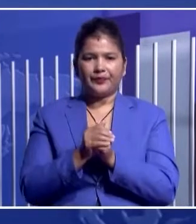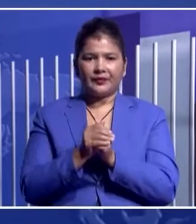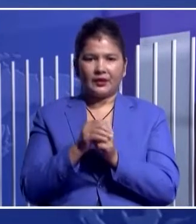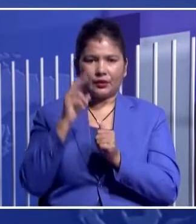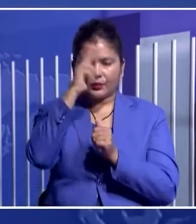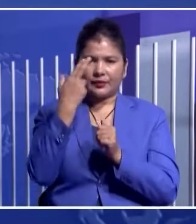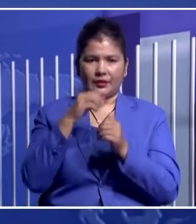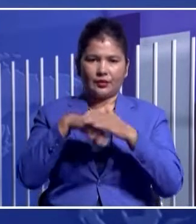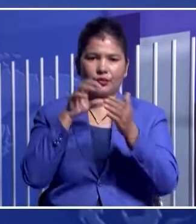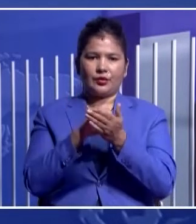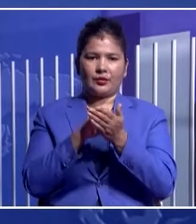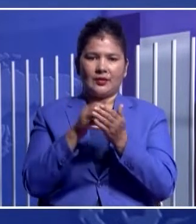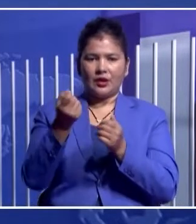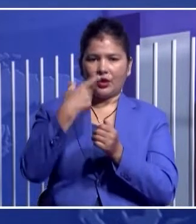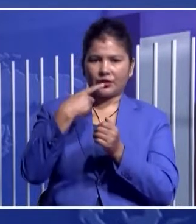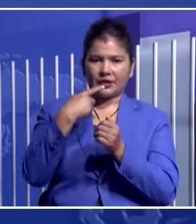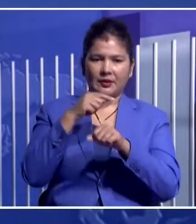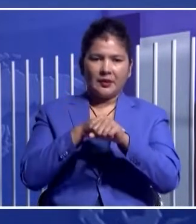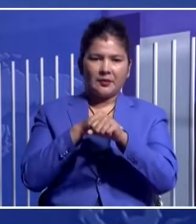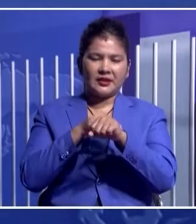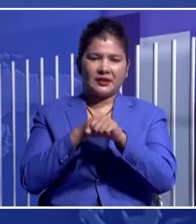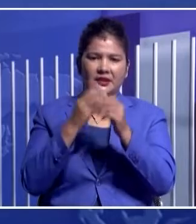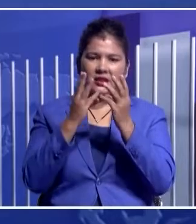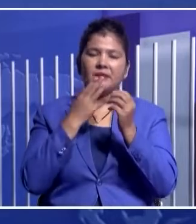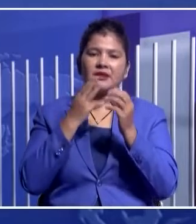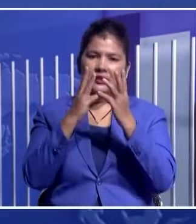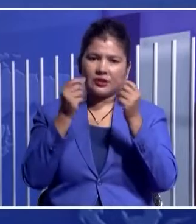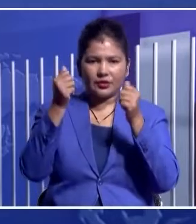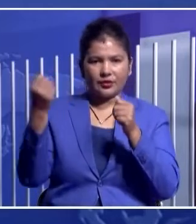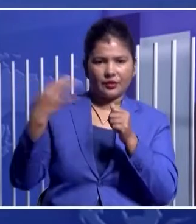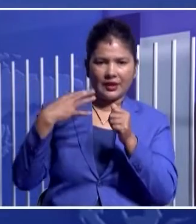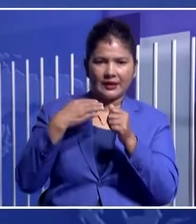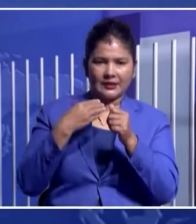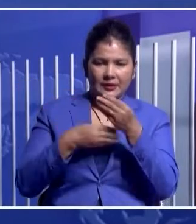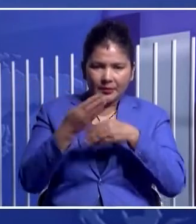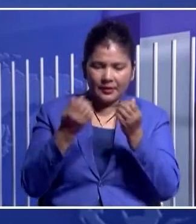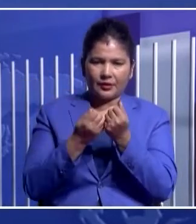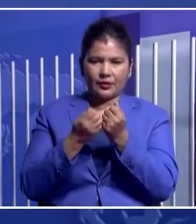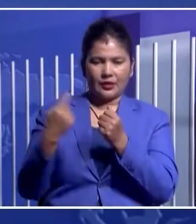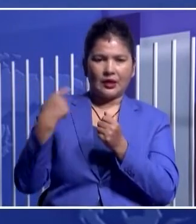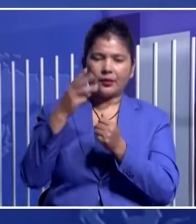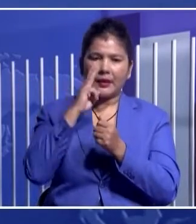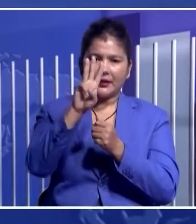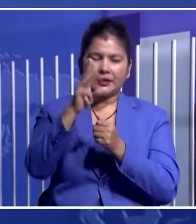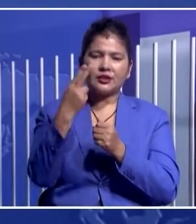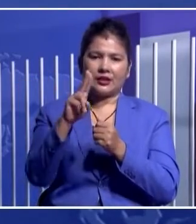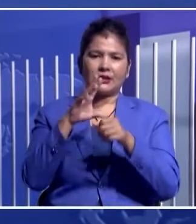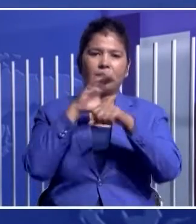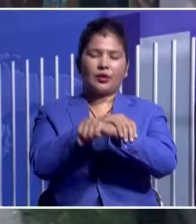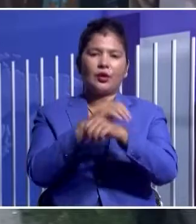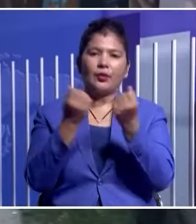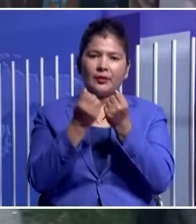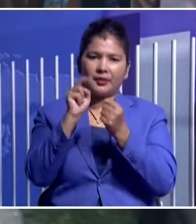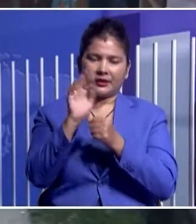रूपन्देहीको बुटवलमा औषधिमा म्याद सकिएको नयाँ मूल्य र मिति राखेर बिक्री वितरण गरिरहेको आरोपमा 3 पक्राउ परेका छन्।